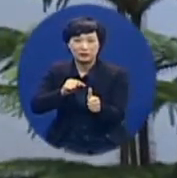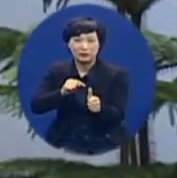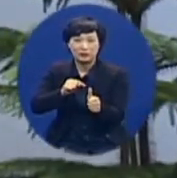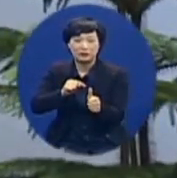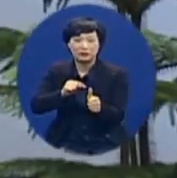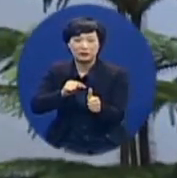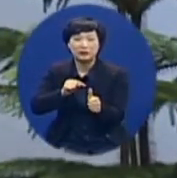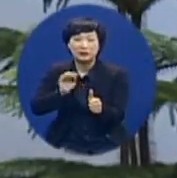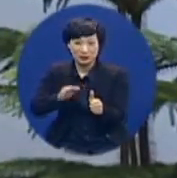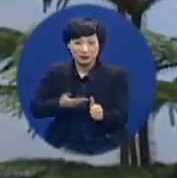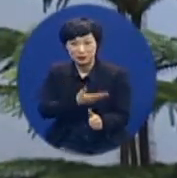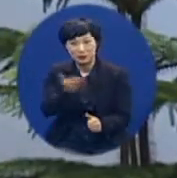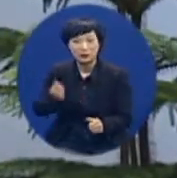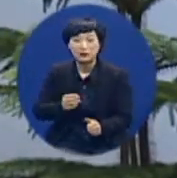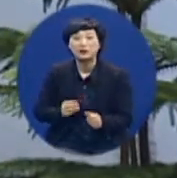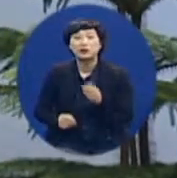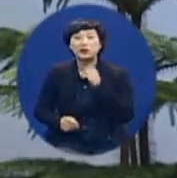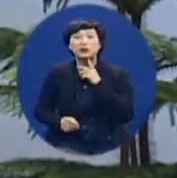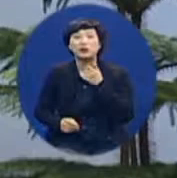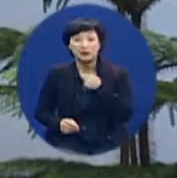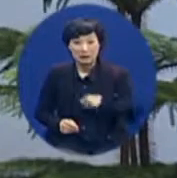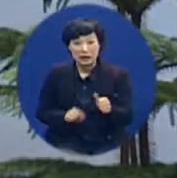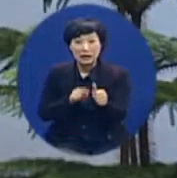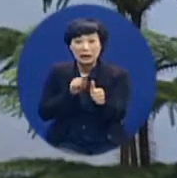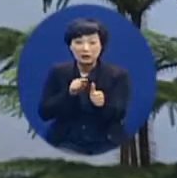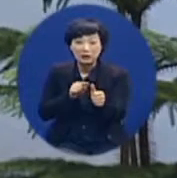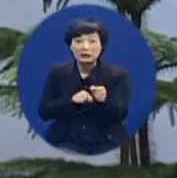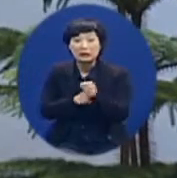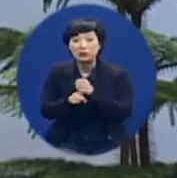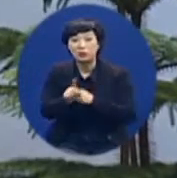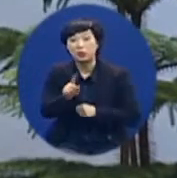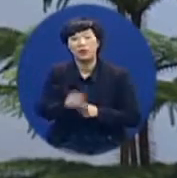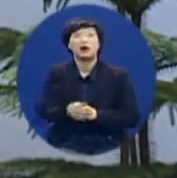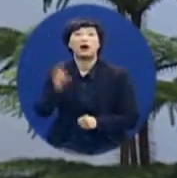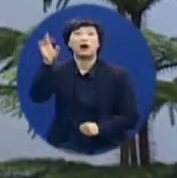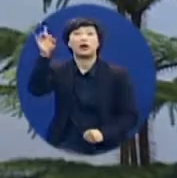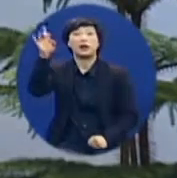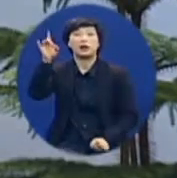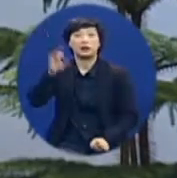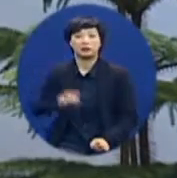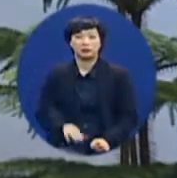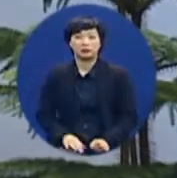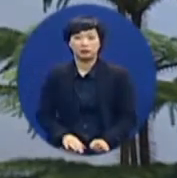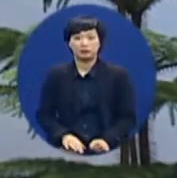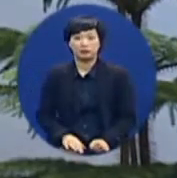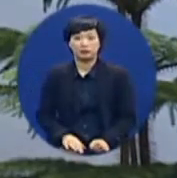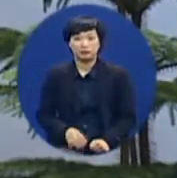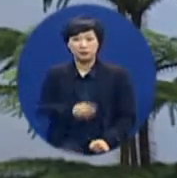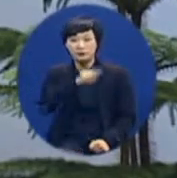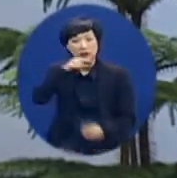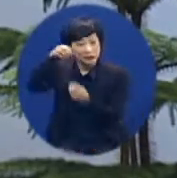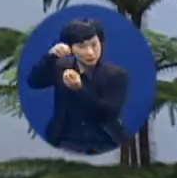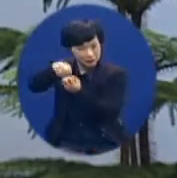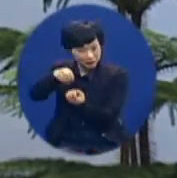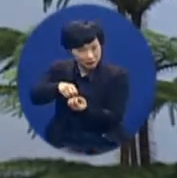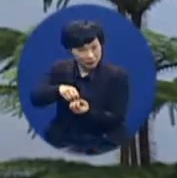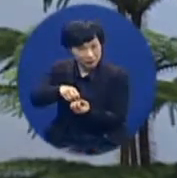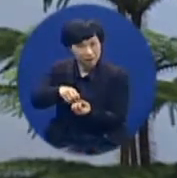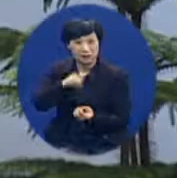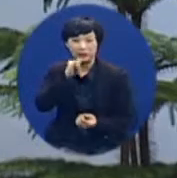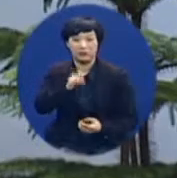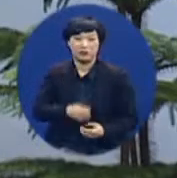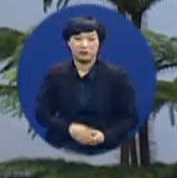자이 독생자는 말은 하나밖에 없는 대를 이을 자이기